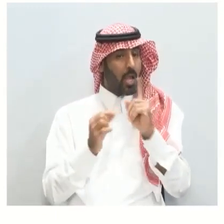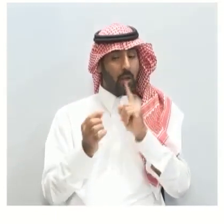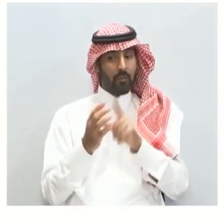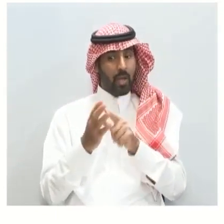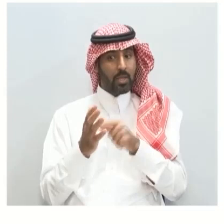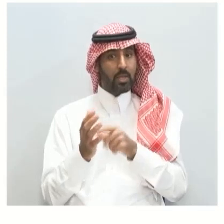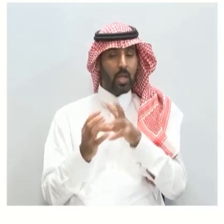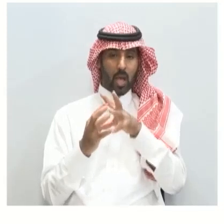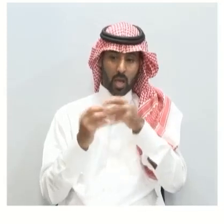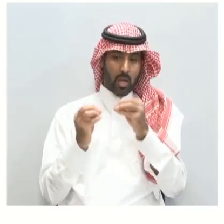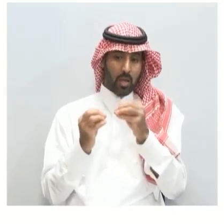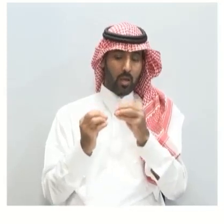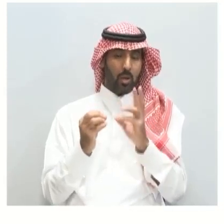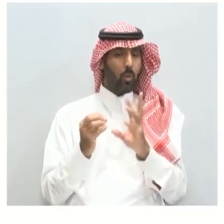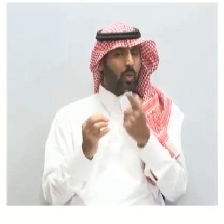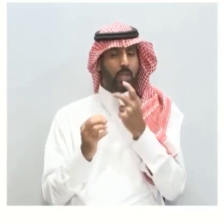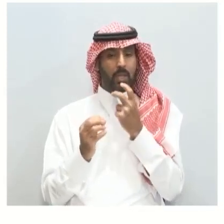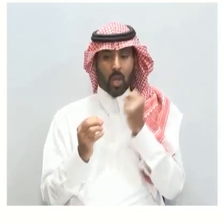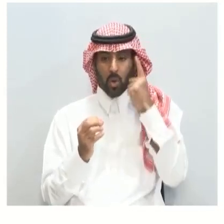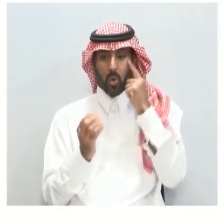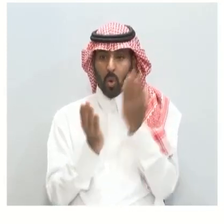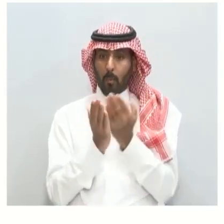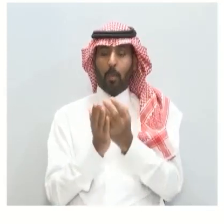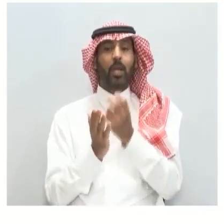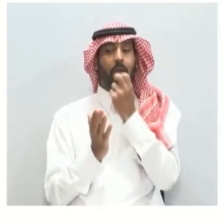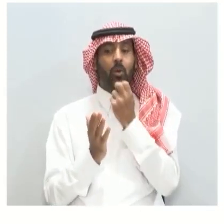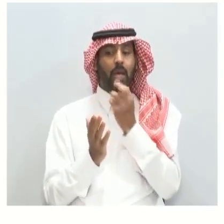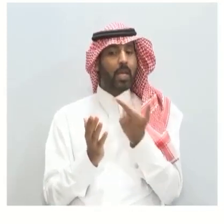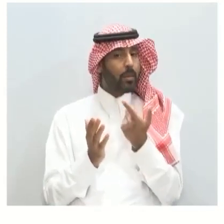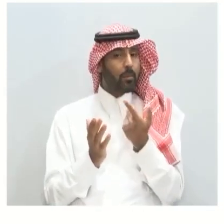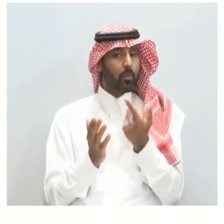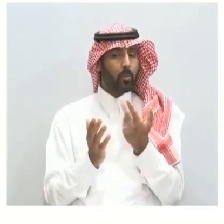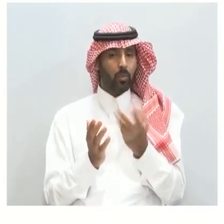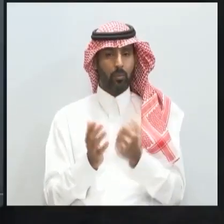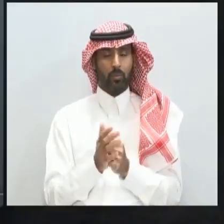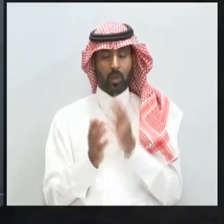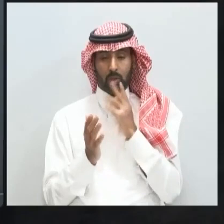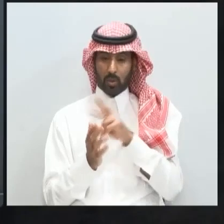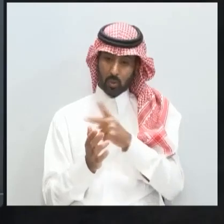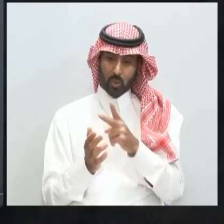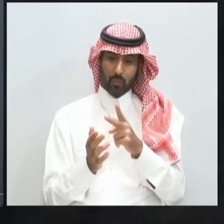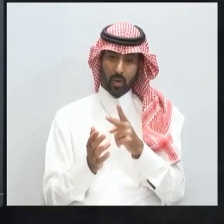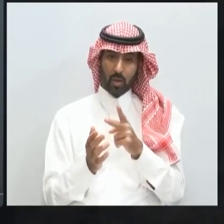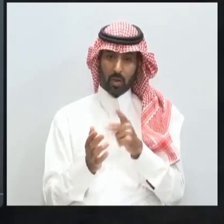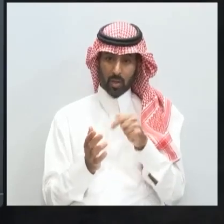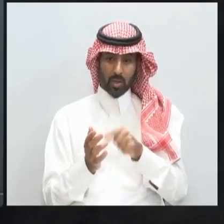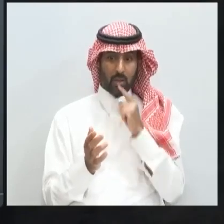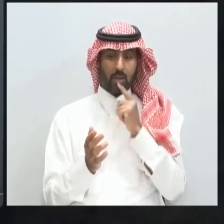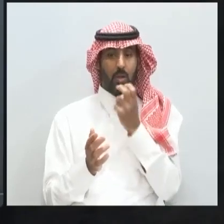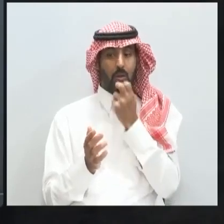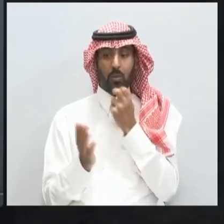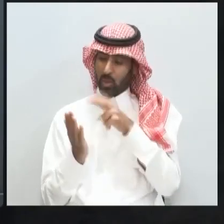وحكمه اذا ما هي علوم القران الكريم هنا فرقنا علم